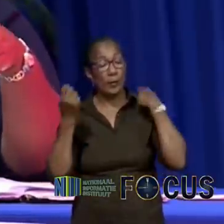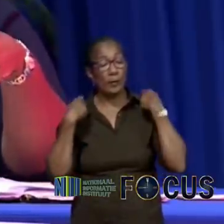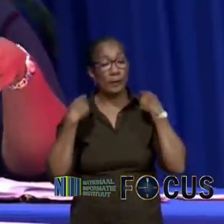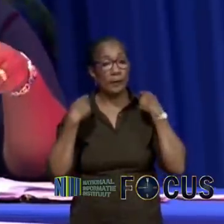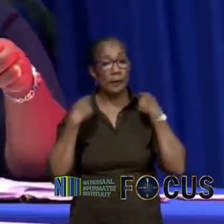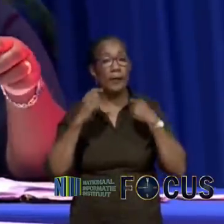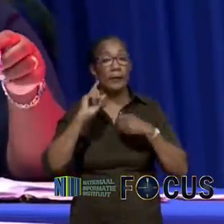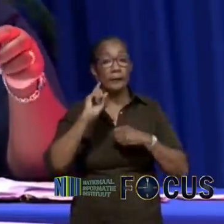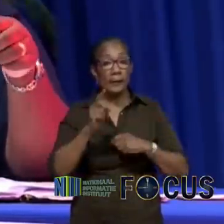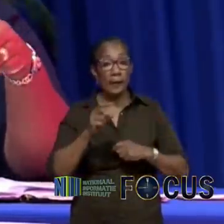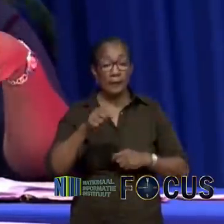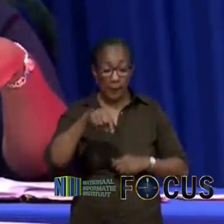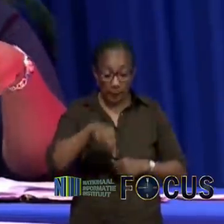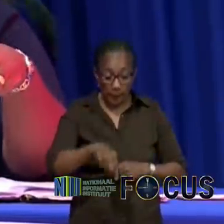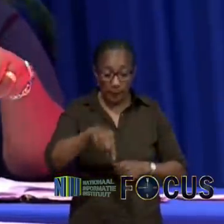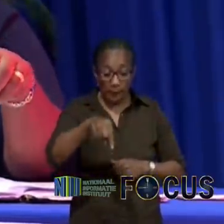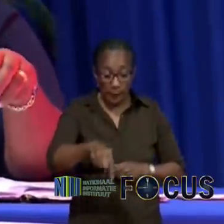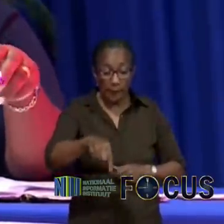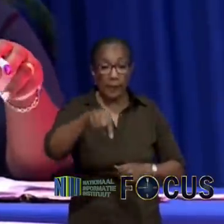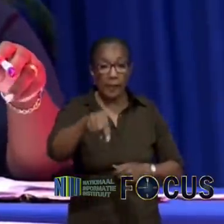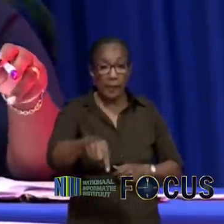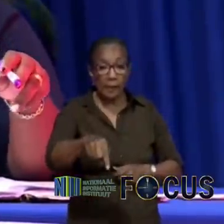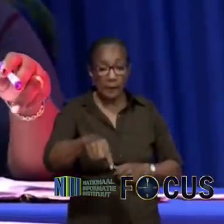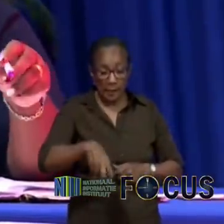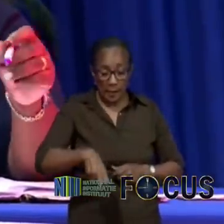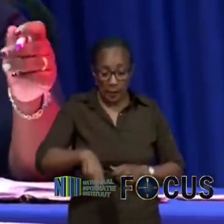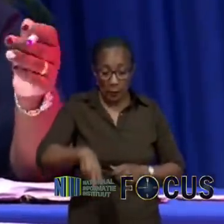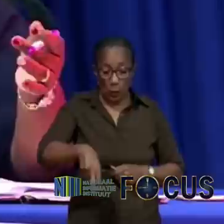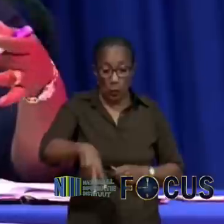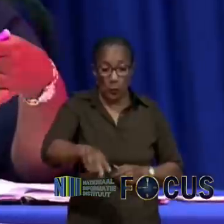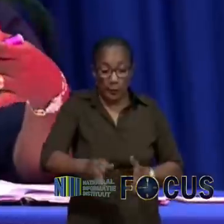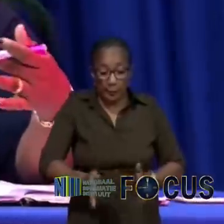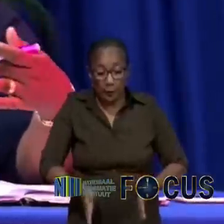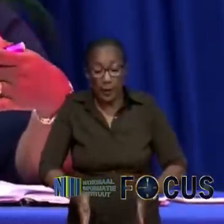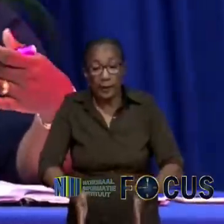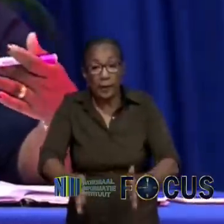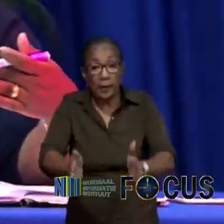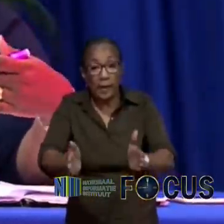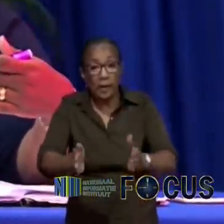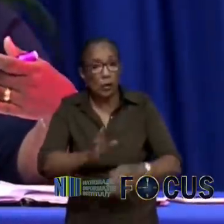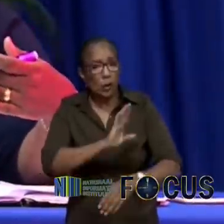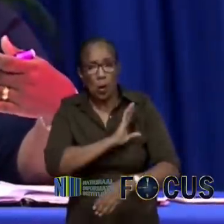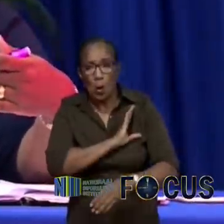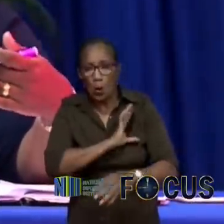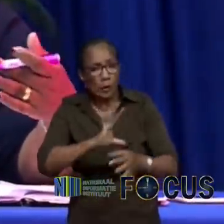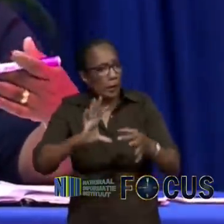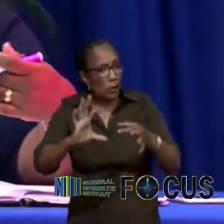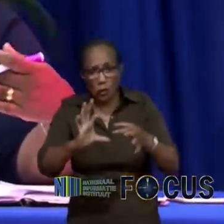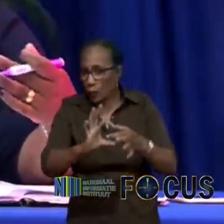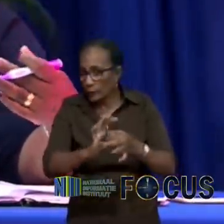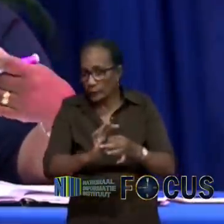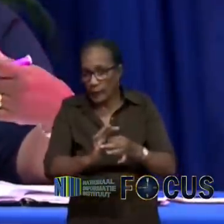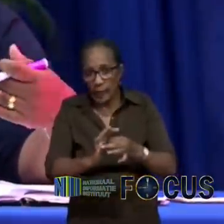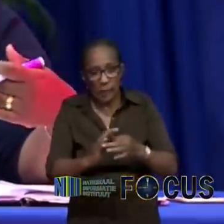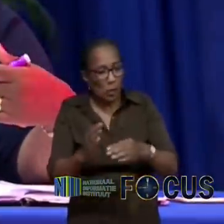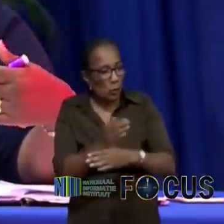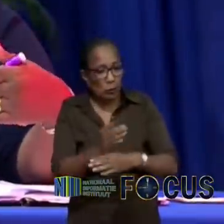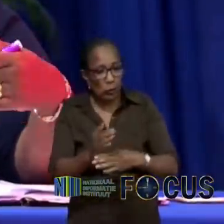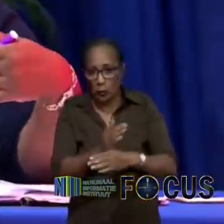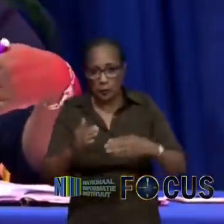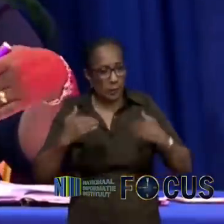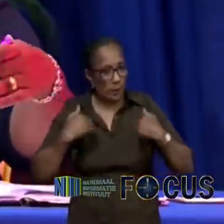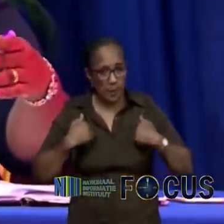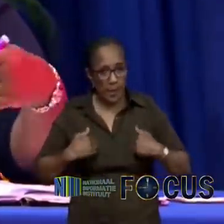er markeringen worden geplaatst in de looprichting bij de gangen, zodat er ook geen contact is tussen de